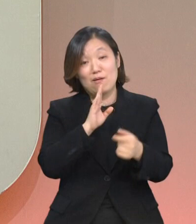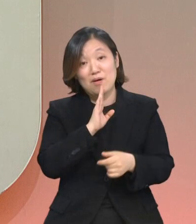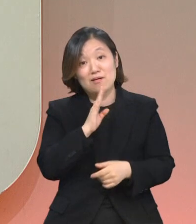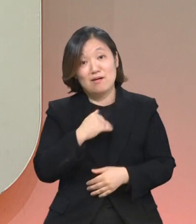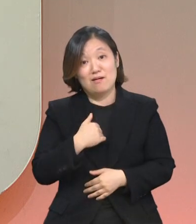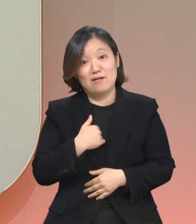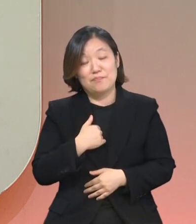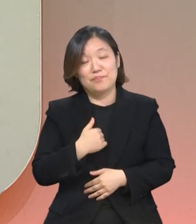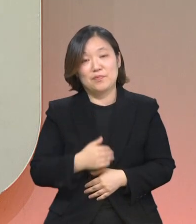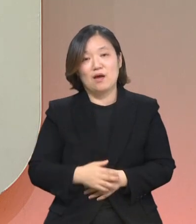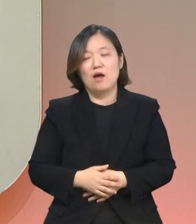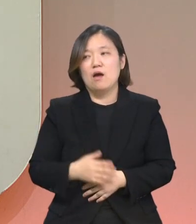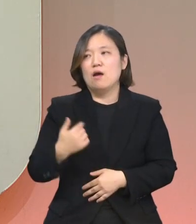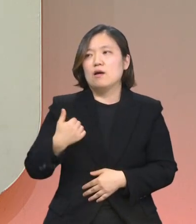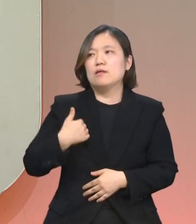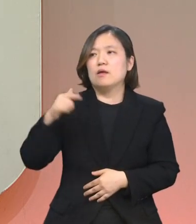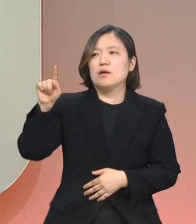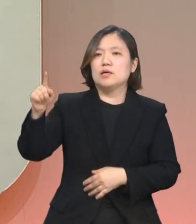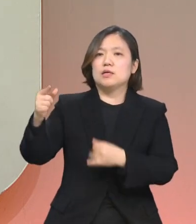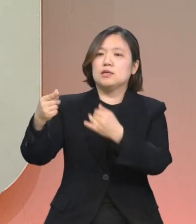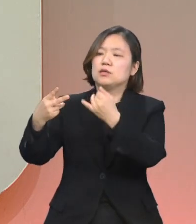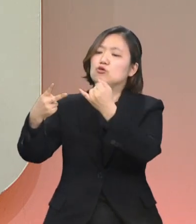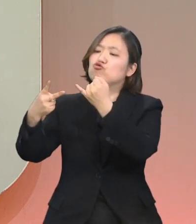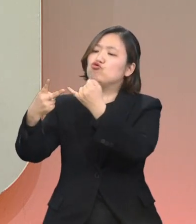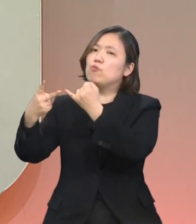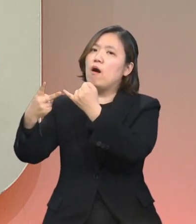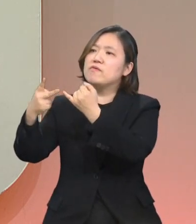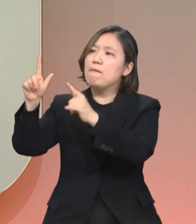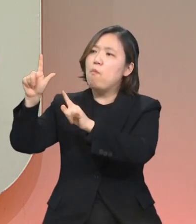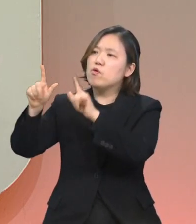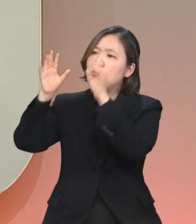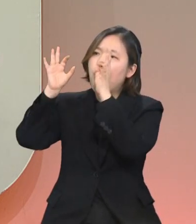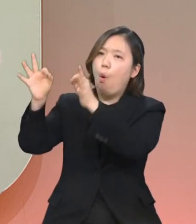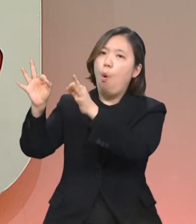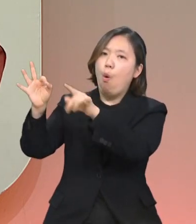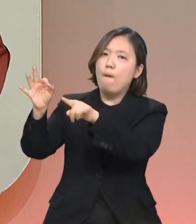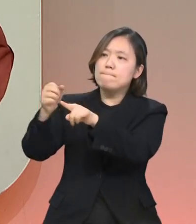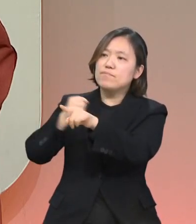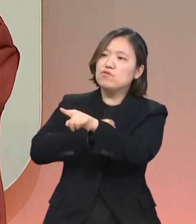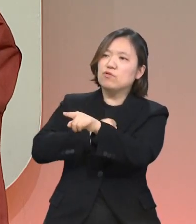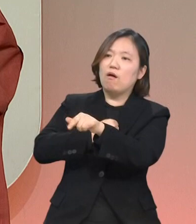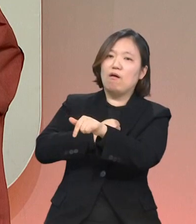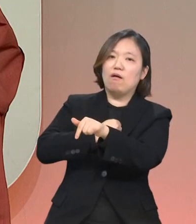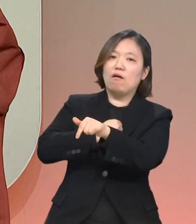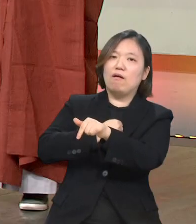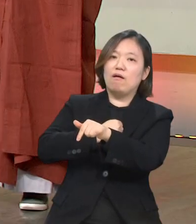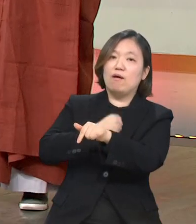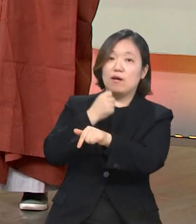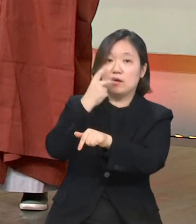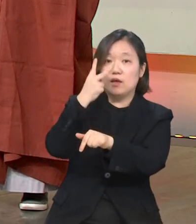기도도 했던 불자니까 그때 무언가가 가슴을 딱 때리면서